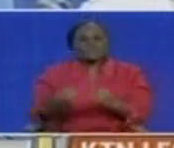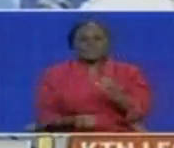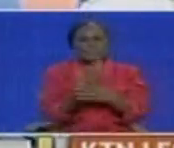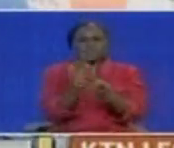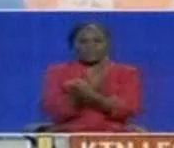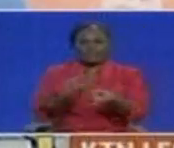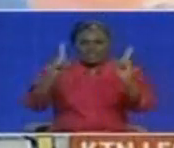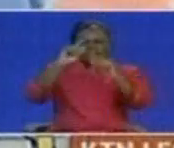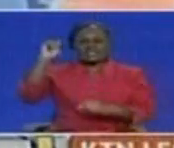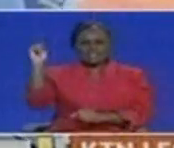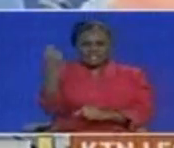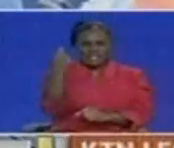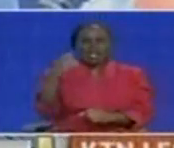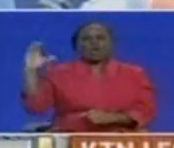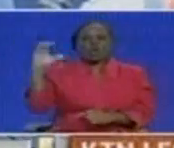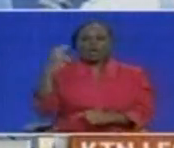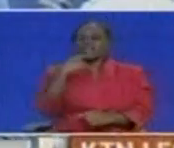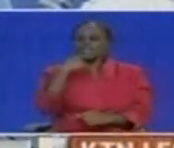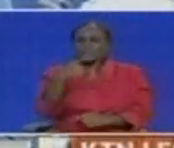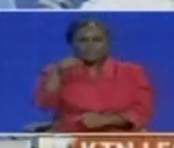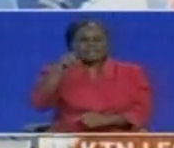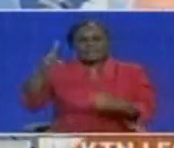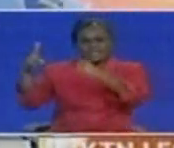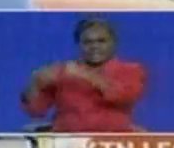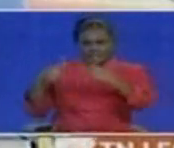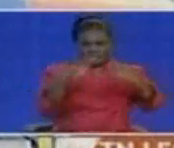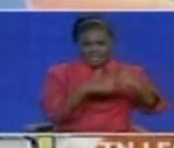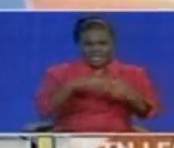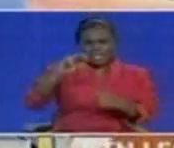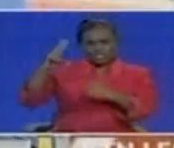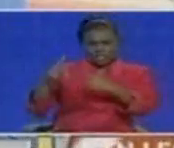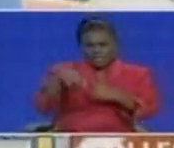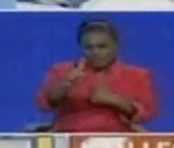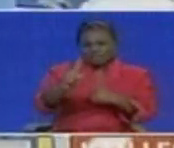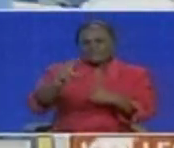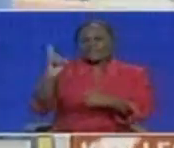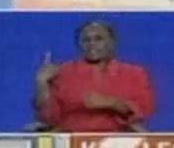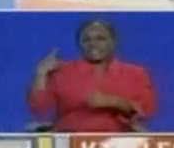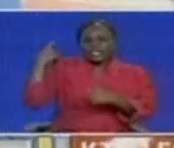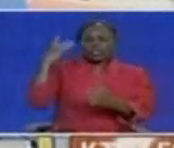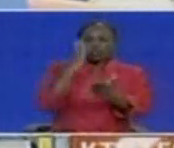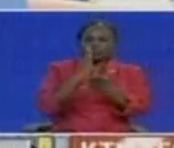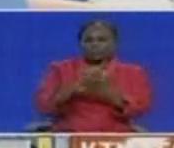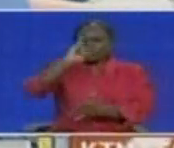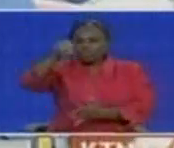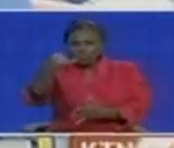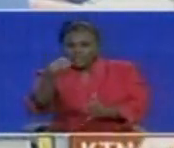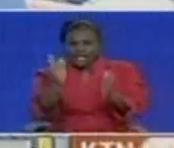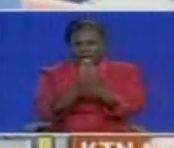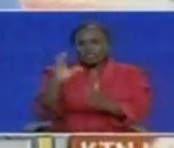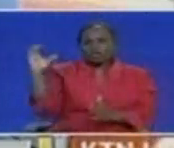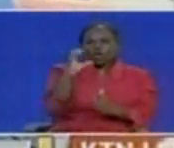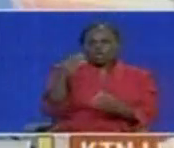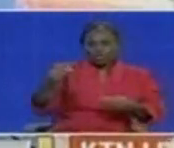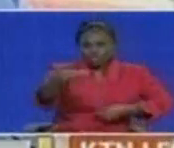nchini Kenya. Na wana CORD wamesema kwamba wangependa tarehe 7 Julai mwaka huu ndio iwe tarehe kamili ambapo Jubilee na CORD ije pamoja katika mazungumzo ya